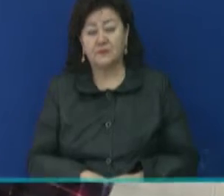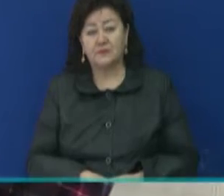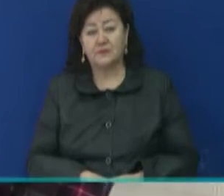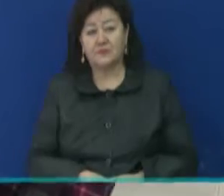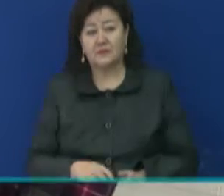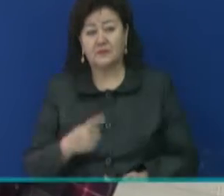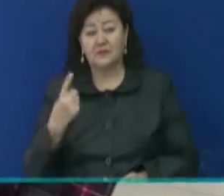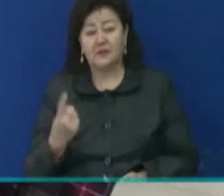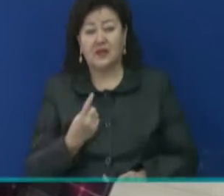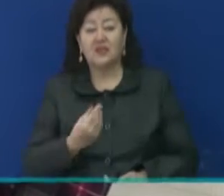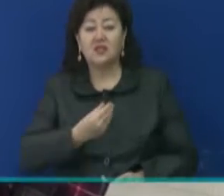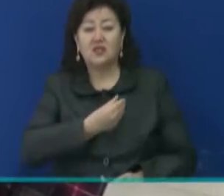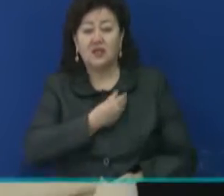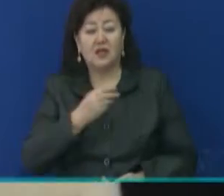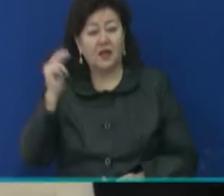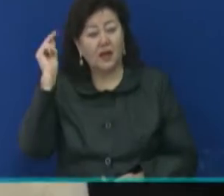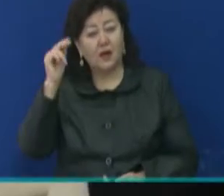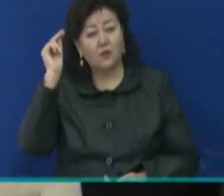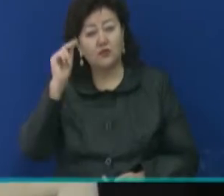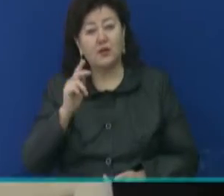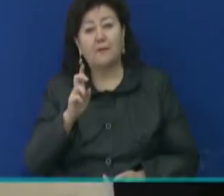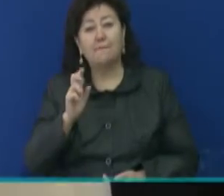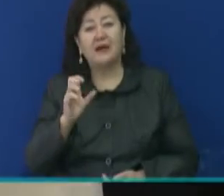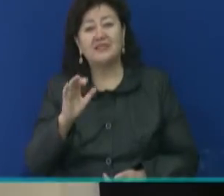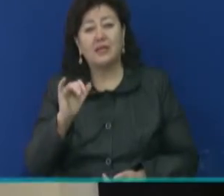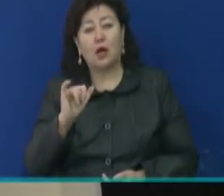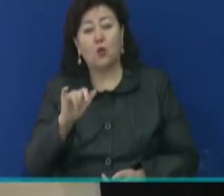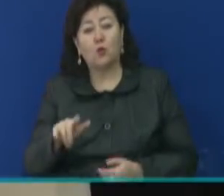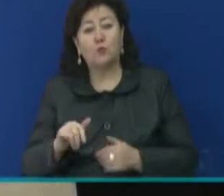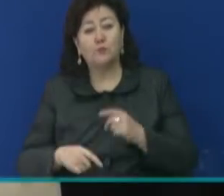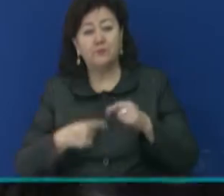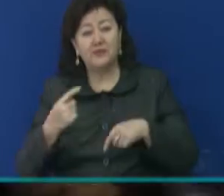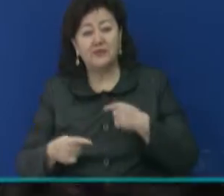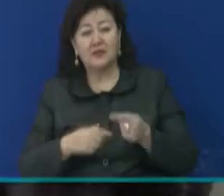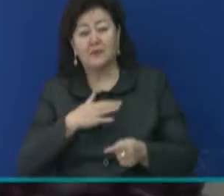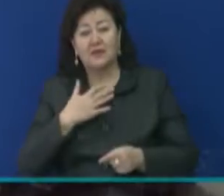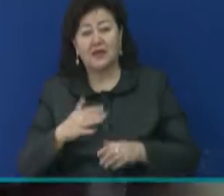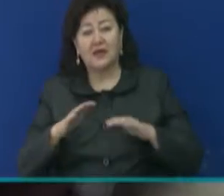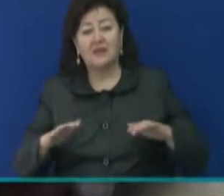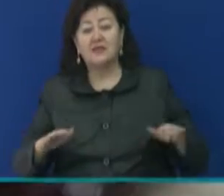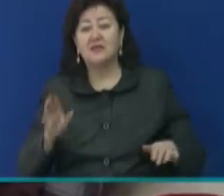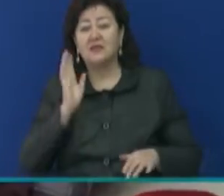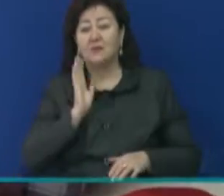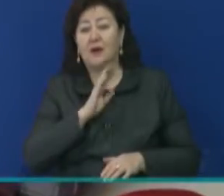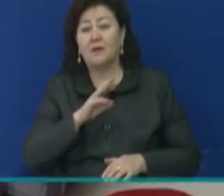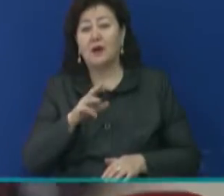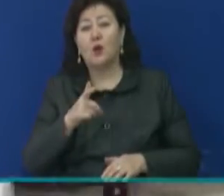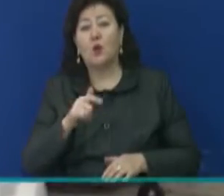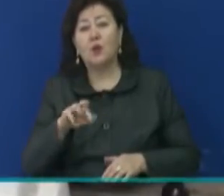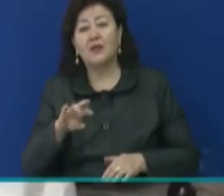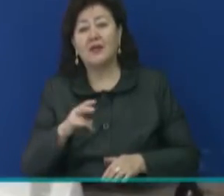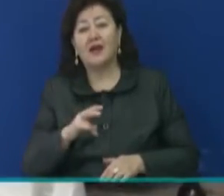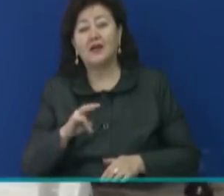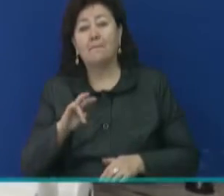одна из желающих пройти обучение по программе бастау бизнес и начать свое дело Многодетная мама Гульнар мальчибаева Мастер